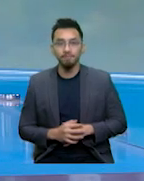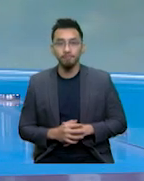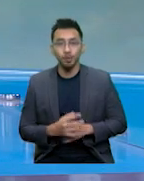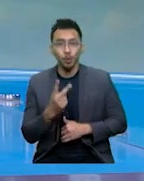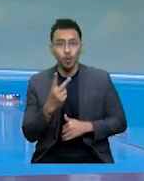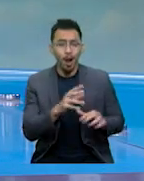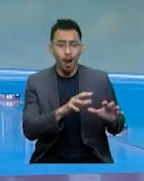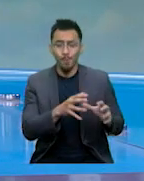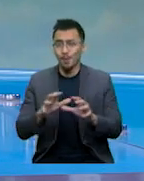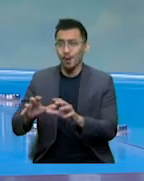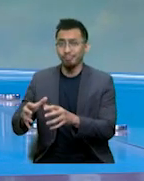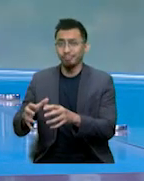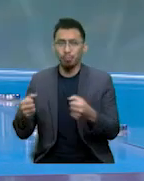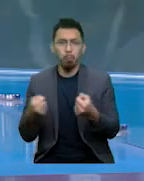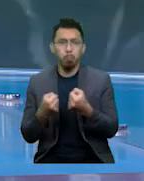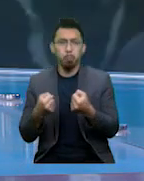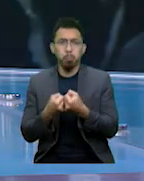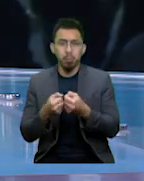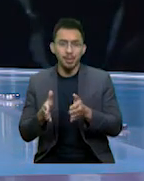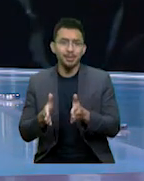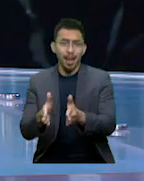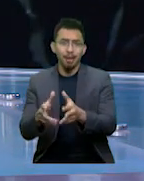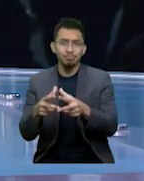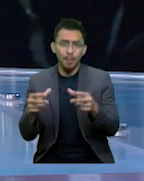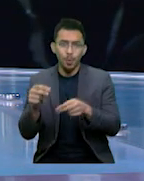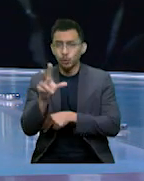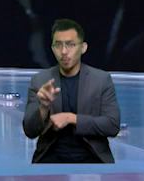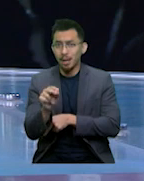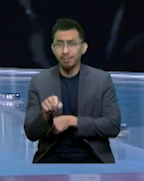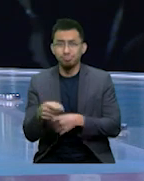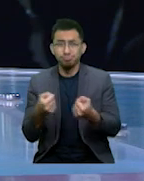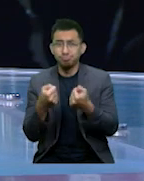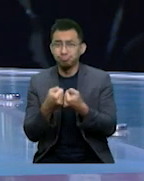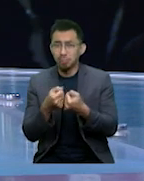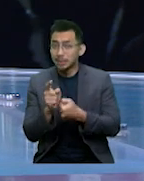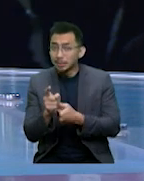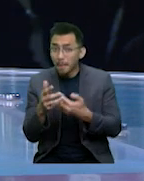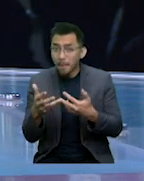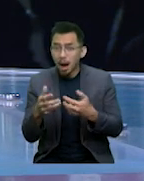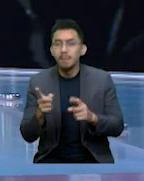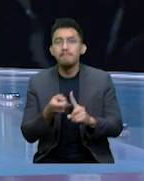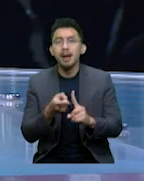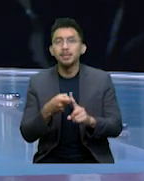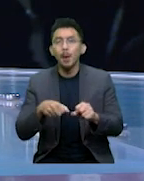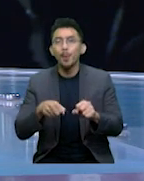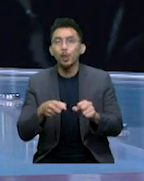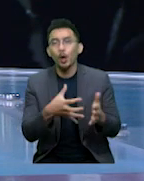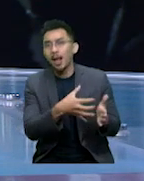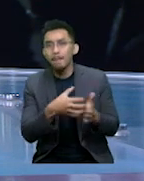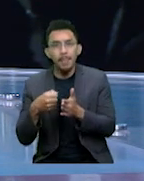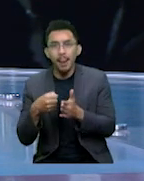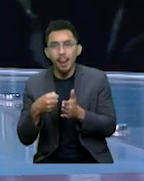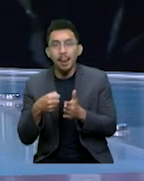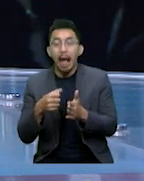Kita mulai informasi pertama, Mirsa. Dua kelompok massa terlibat bentrok di Jalan Raya Depok, Jawa Barat. Bentrokan ini diduga dipicu penarikan paksa motor